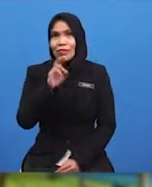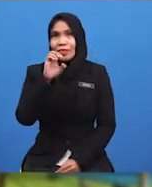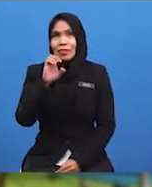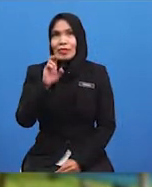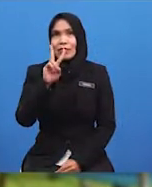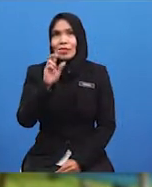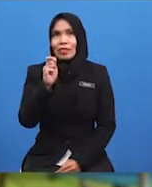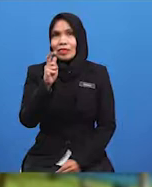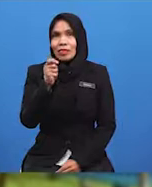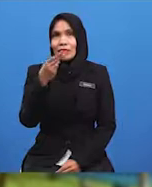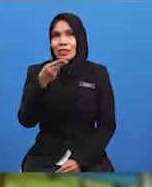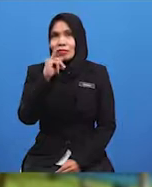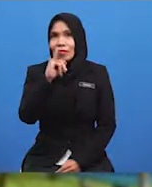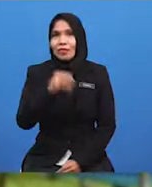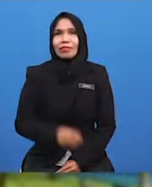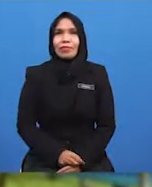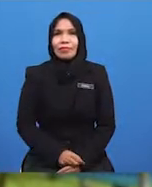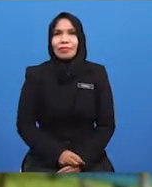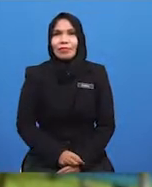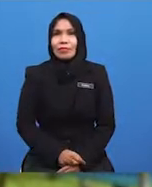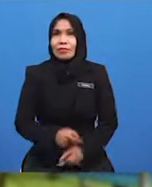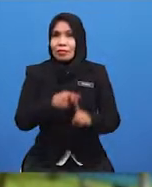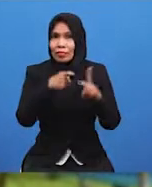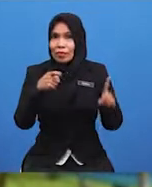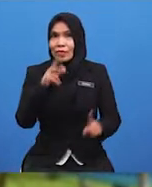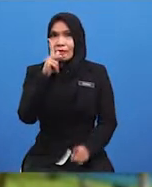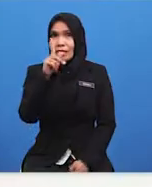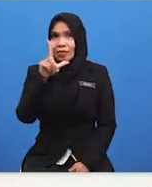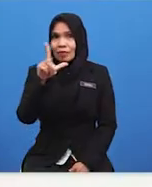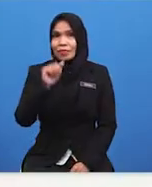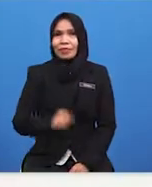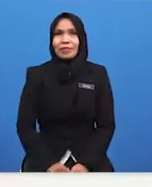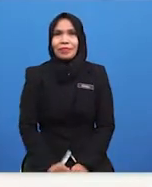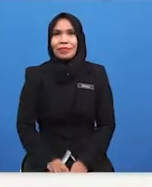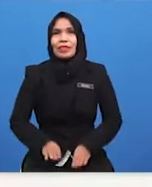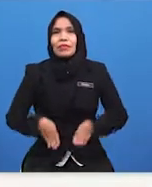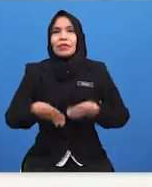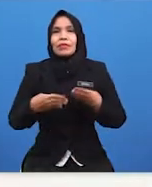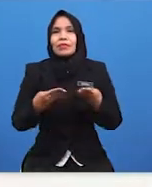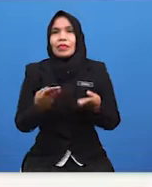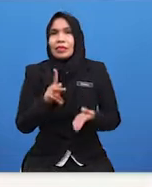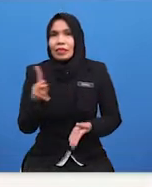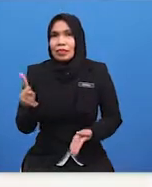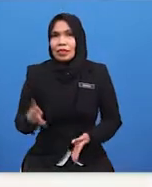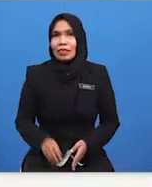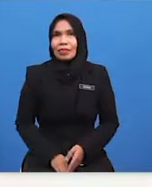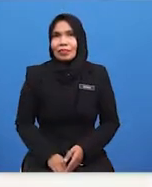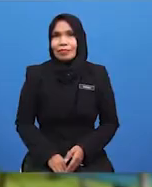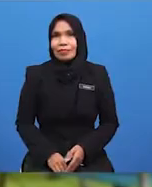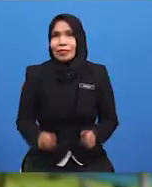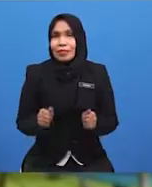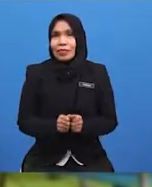dari sekolah kebangsaan Taman Desa Kuala Lumpur Bagaimanakah dengan kesehatan